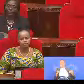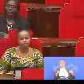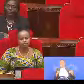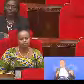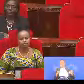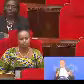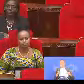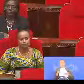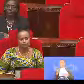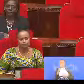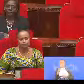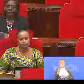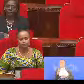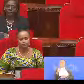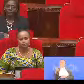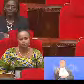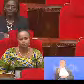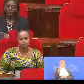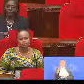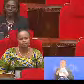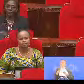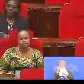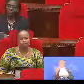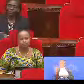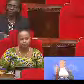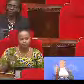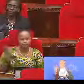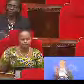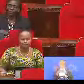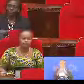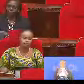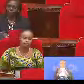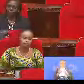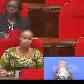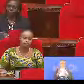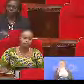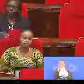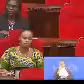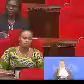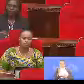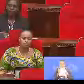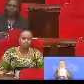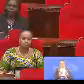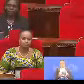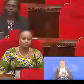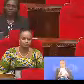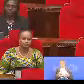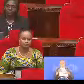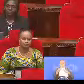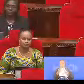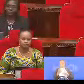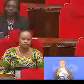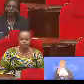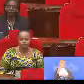wan adai milioni 539 mhh naom atoe tamko hapa